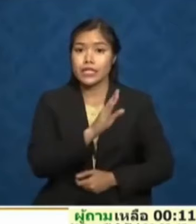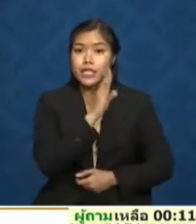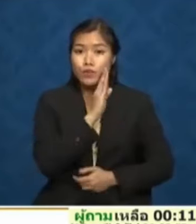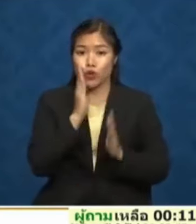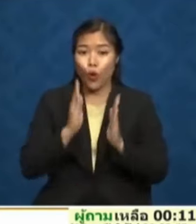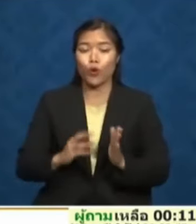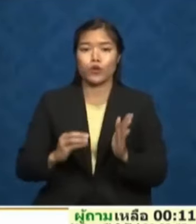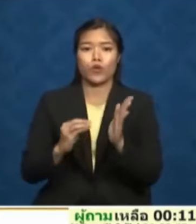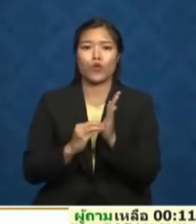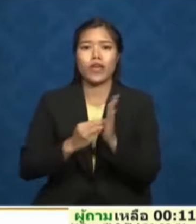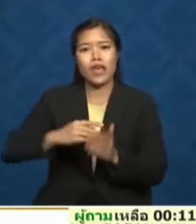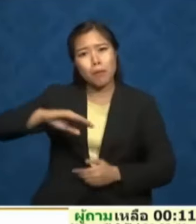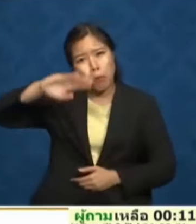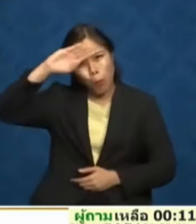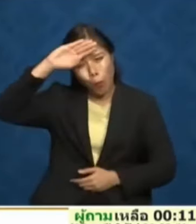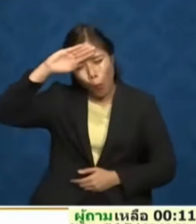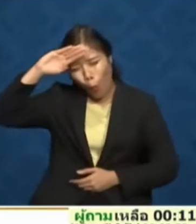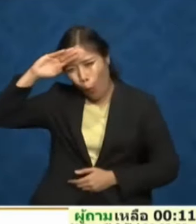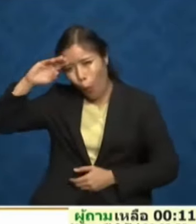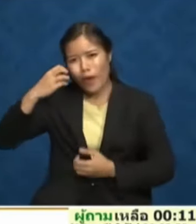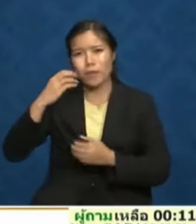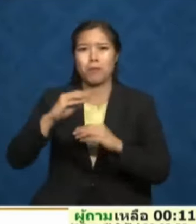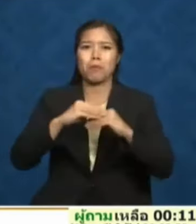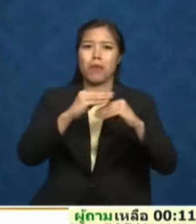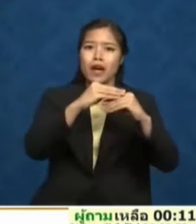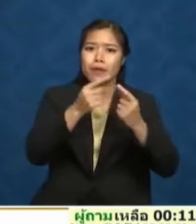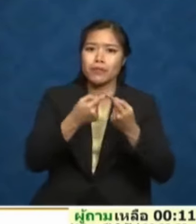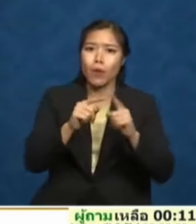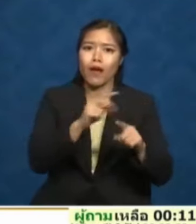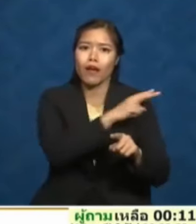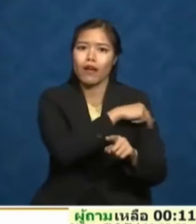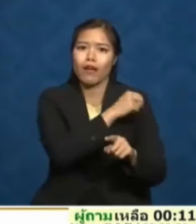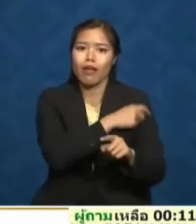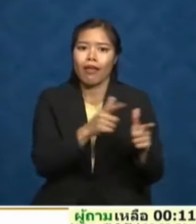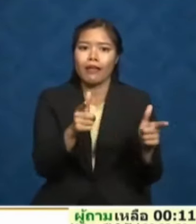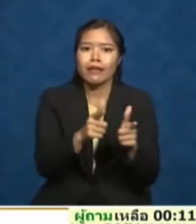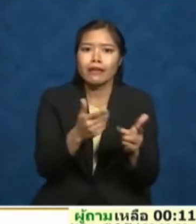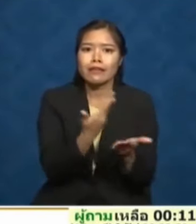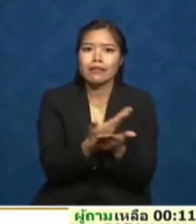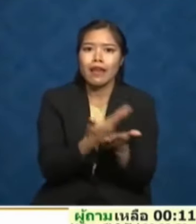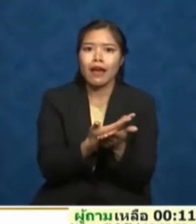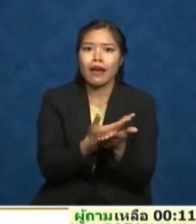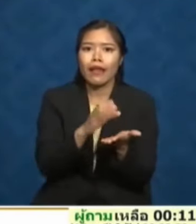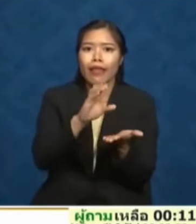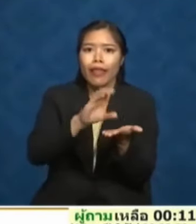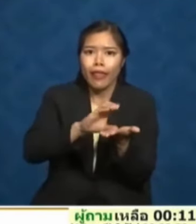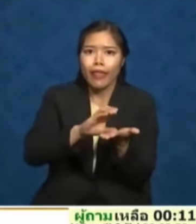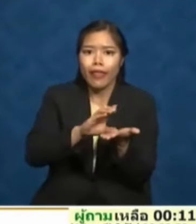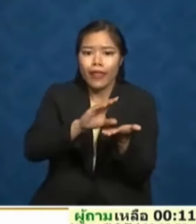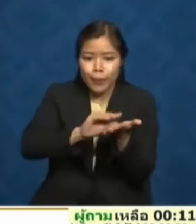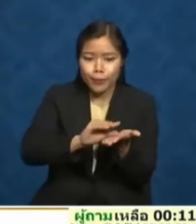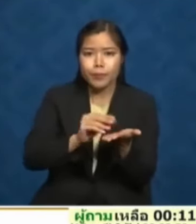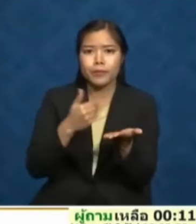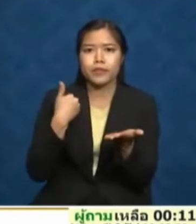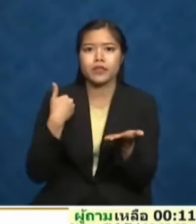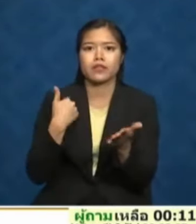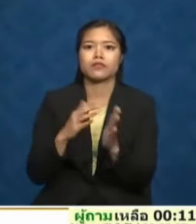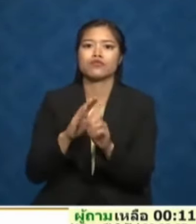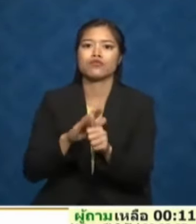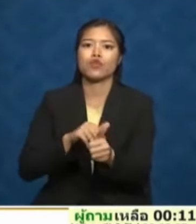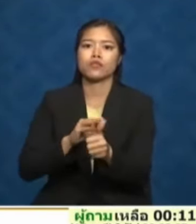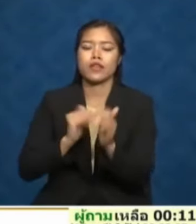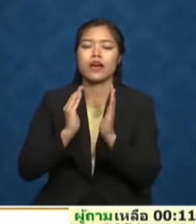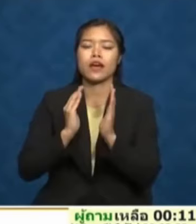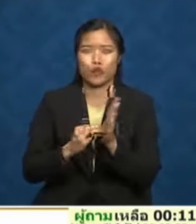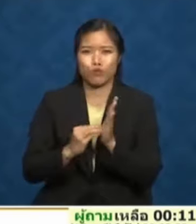กทมเจ็บป่วยมากขึ้นแต่คลินิกก็ยังถูกตัดเงินอีกค่ะน่าสงสารคนกรุงเทพฯนะคะในนาทีนี้